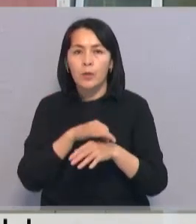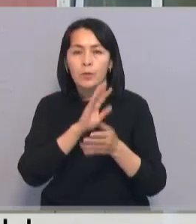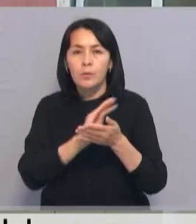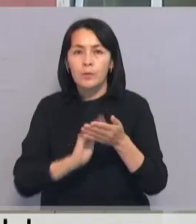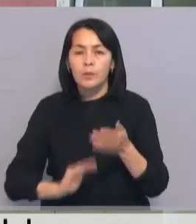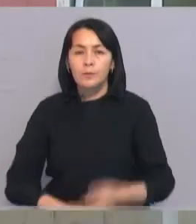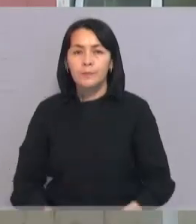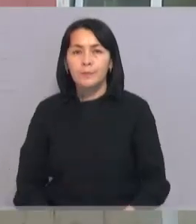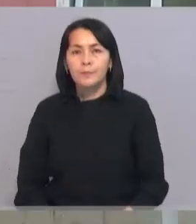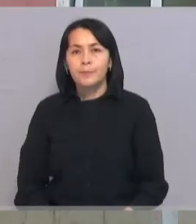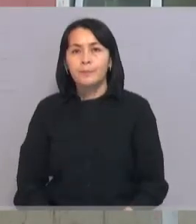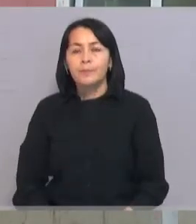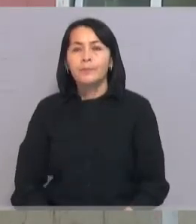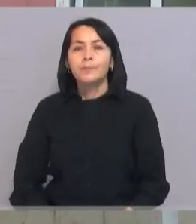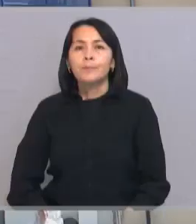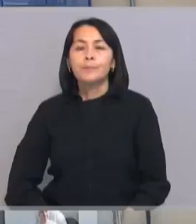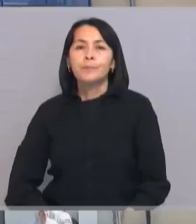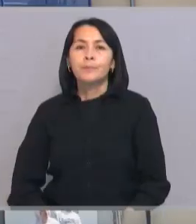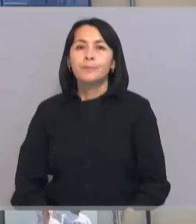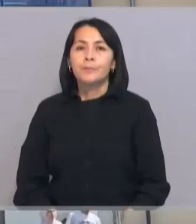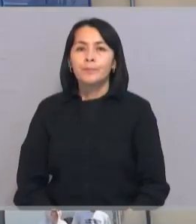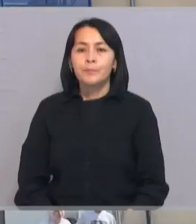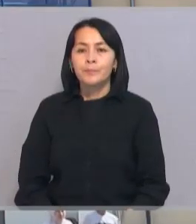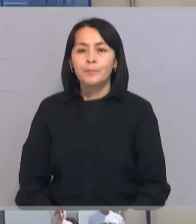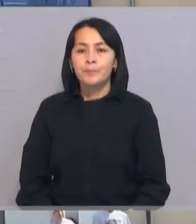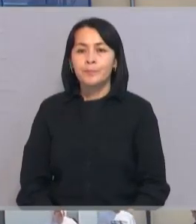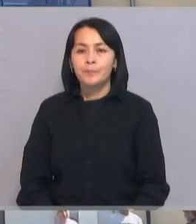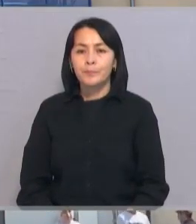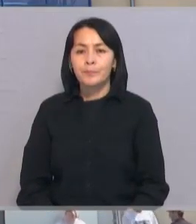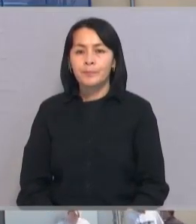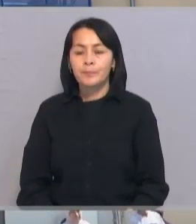тіркеуде тұр екен. Гүлнар Асқарқызы, Әли Мәлік, Нұрлыбек Берікбай, жаңалықтар.